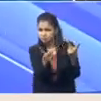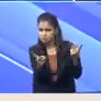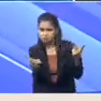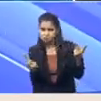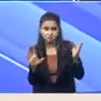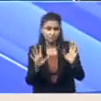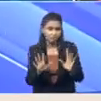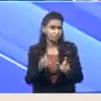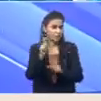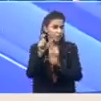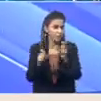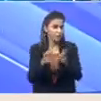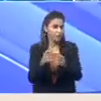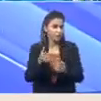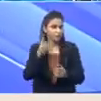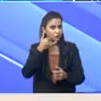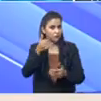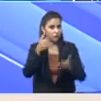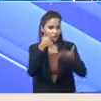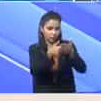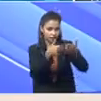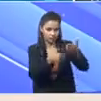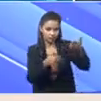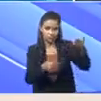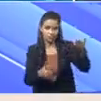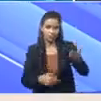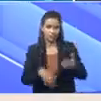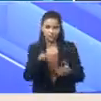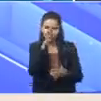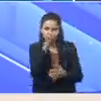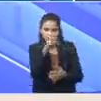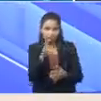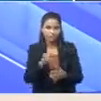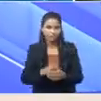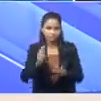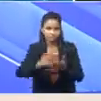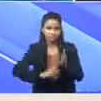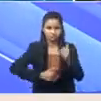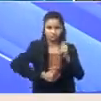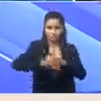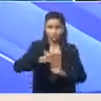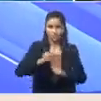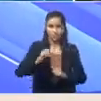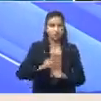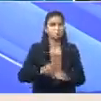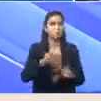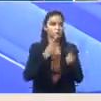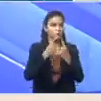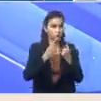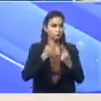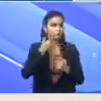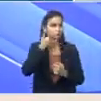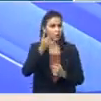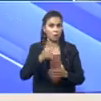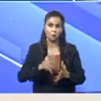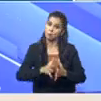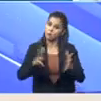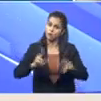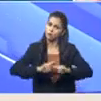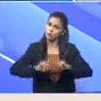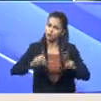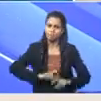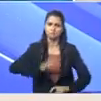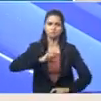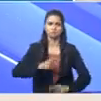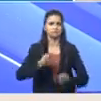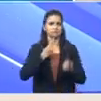भांति के लेबल लगाकर बनावटी अधिकारी बनकर बात करते हैं और बड़े कॉन्फिडेंस के साथ करते